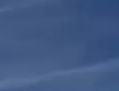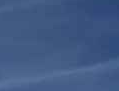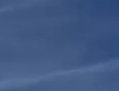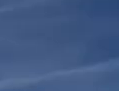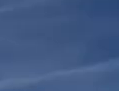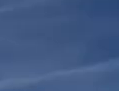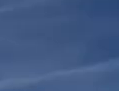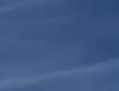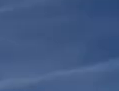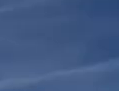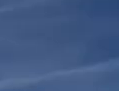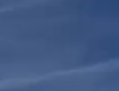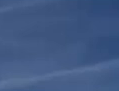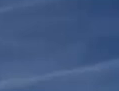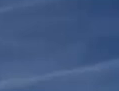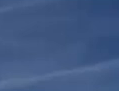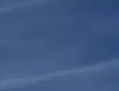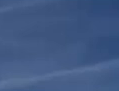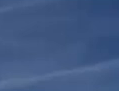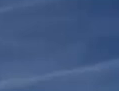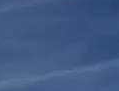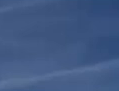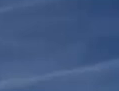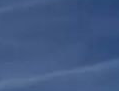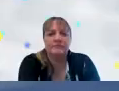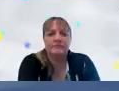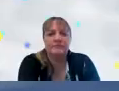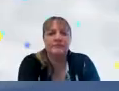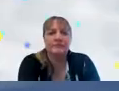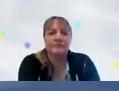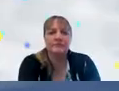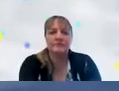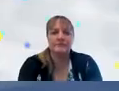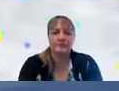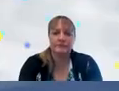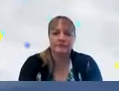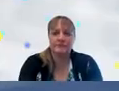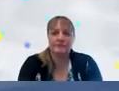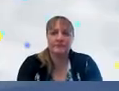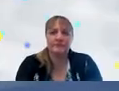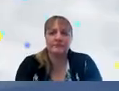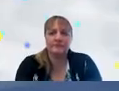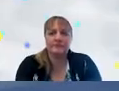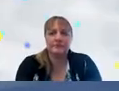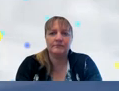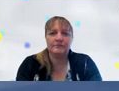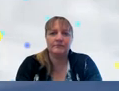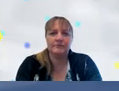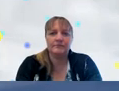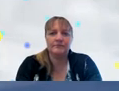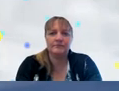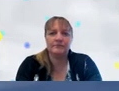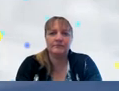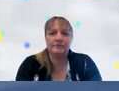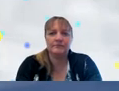gesagt wenn man sich in den alpen bewegt speziell wenn man irgendwo kommt wo man eigentlich nicht